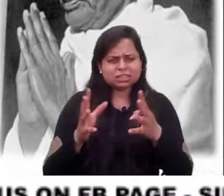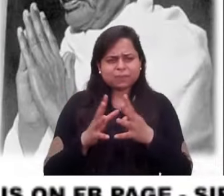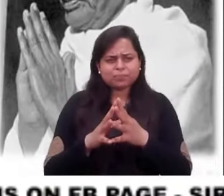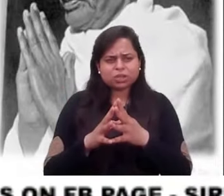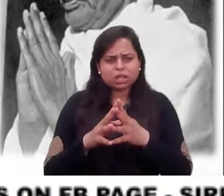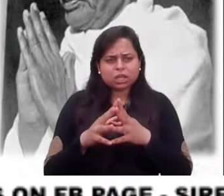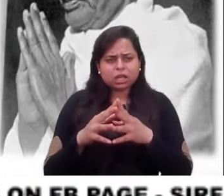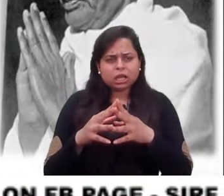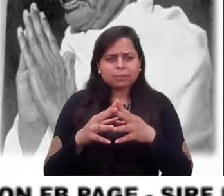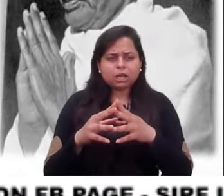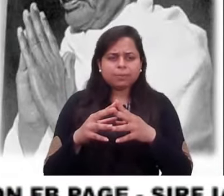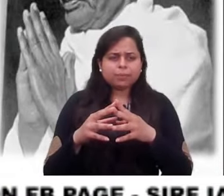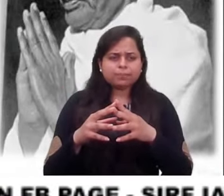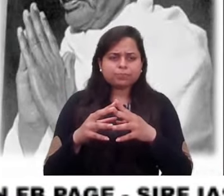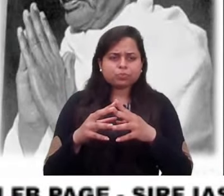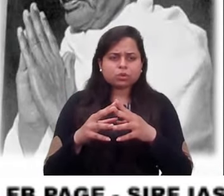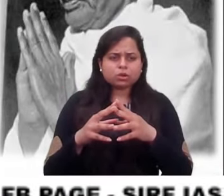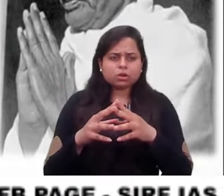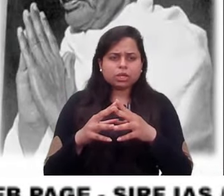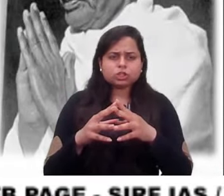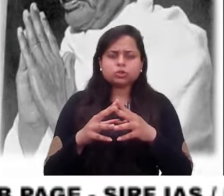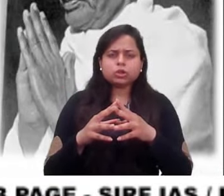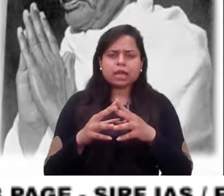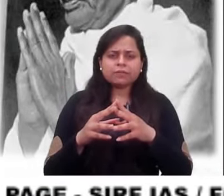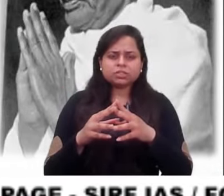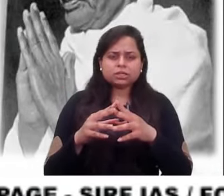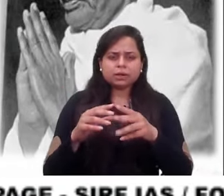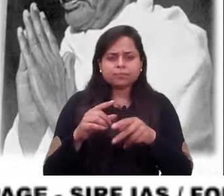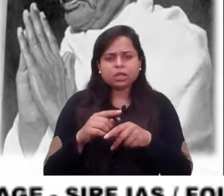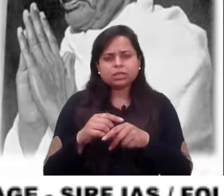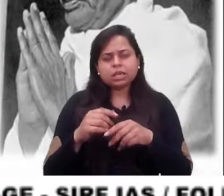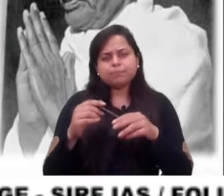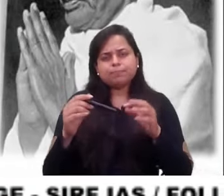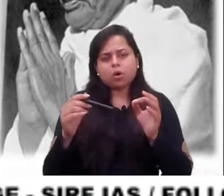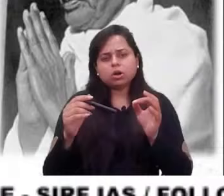सारी ऐसी बातें अब यहां पर लैंग्वेज